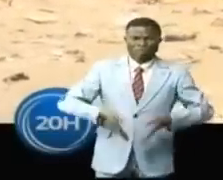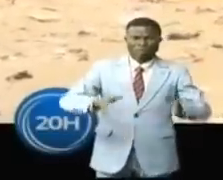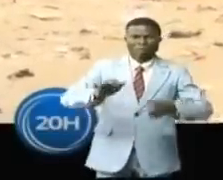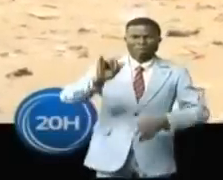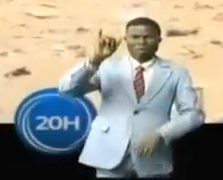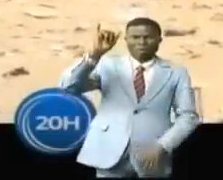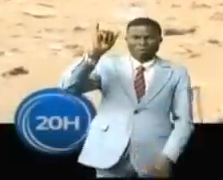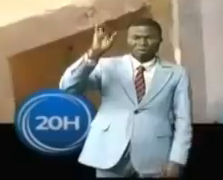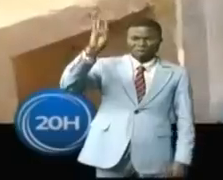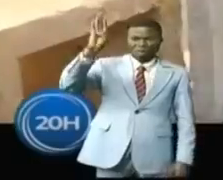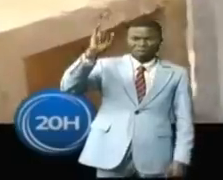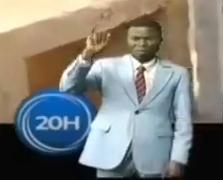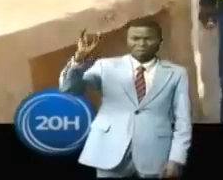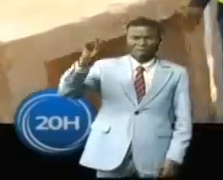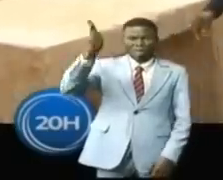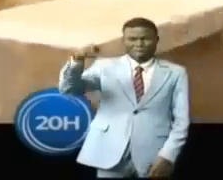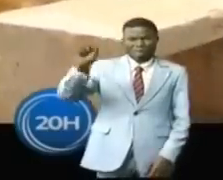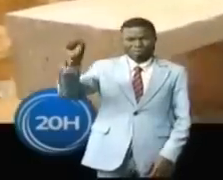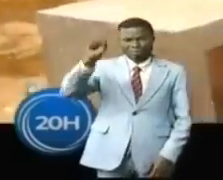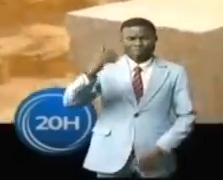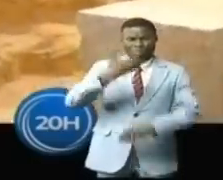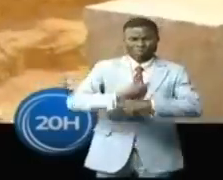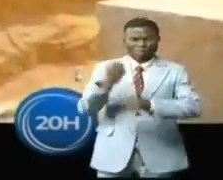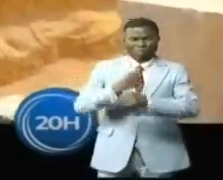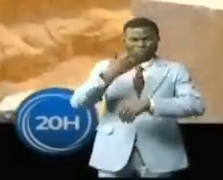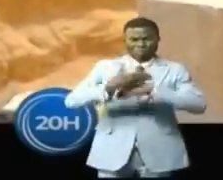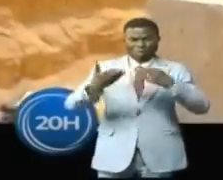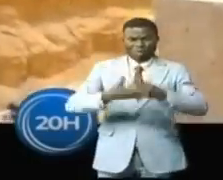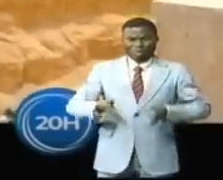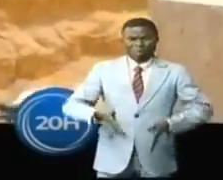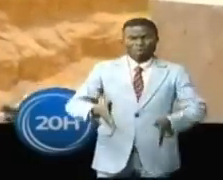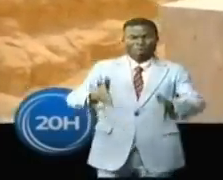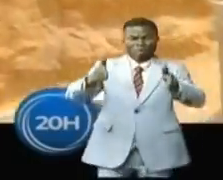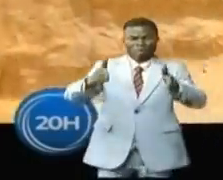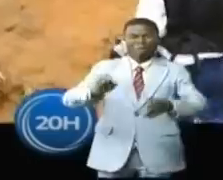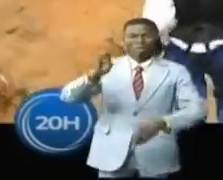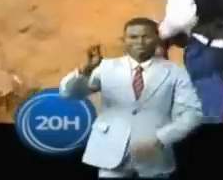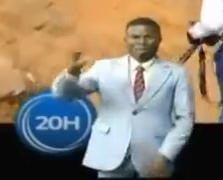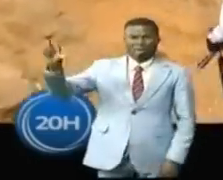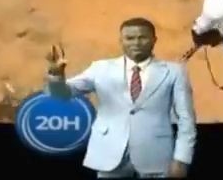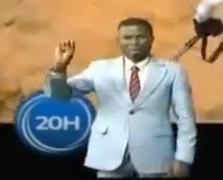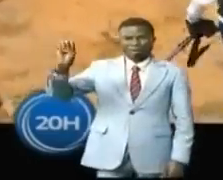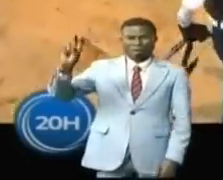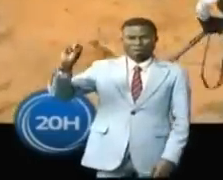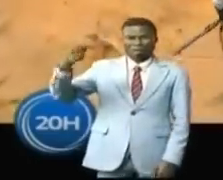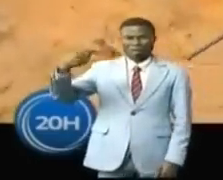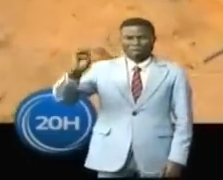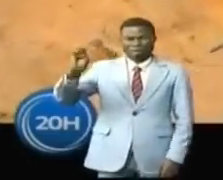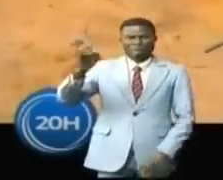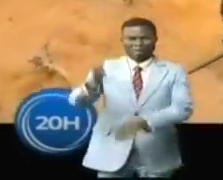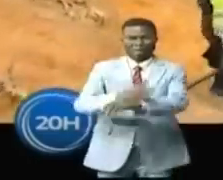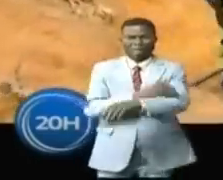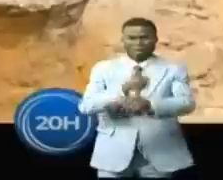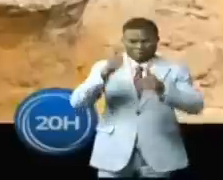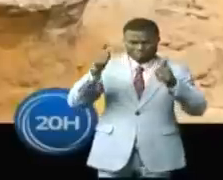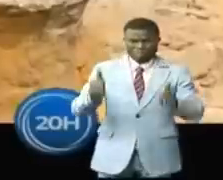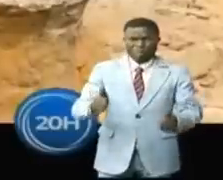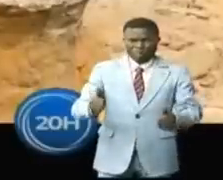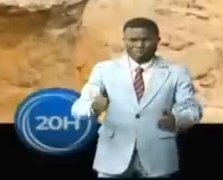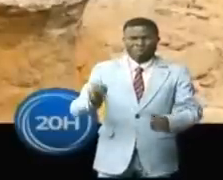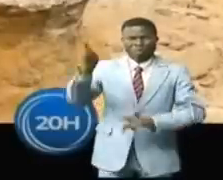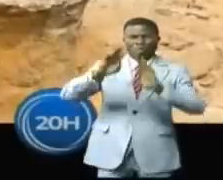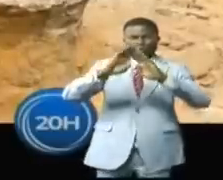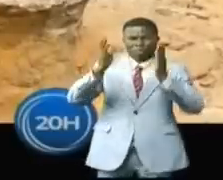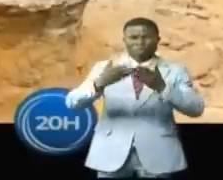de Mongafula. Les travaux de réhabilitation et de construction de la route Elengisa avancent à grands pas à la satisfaction de la